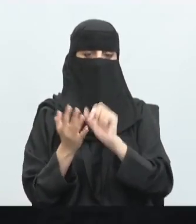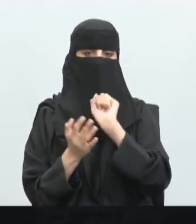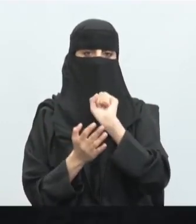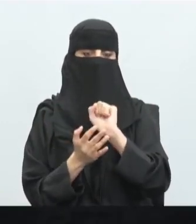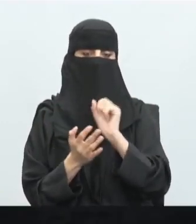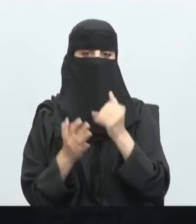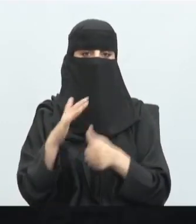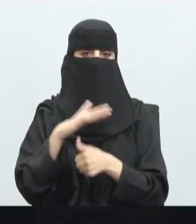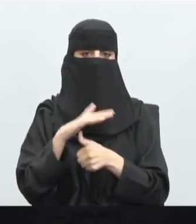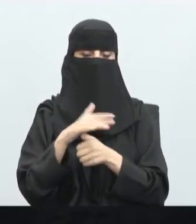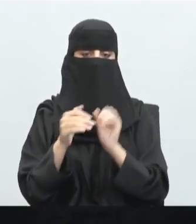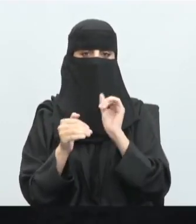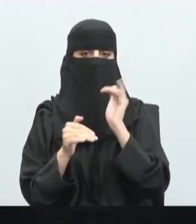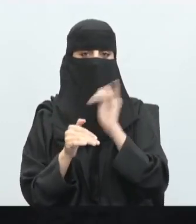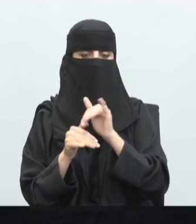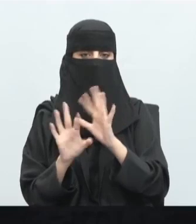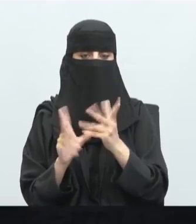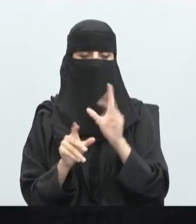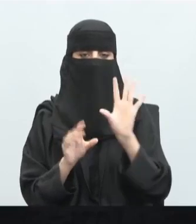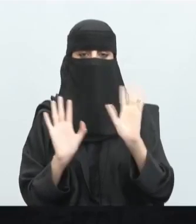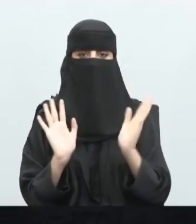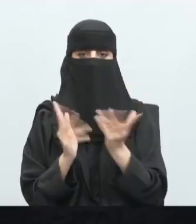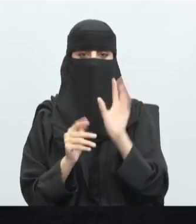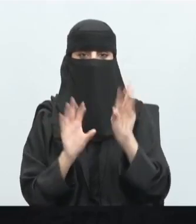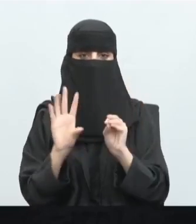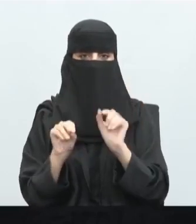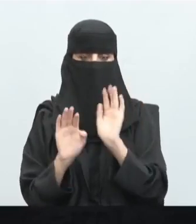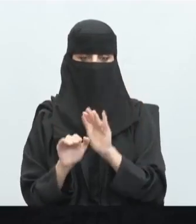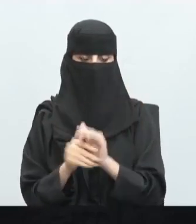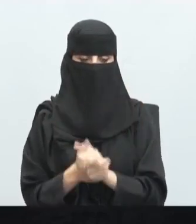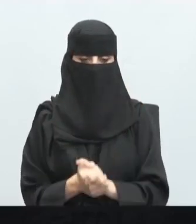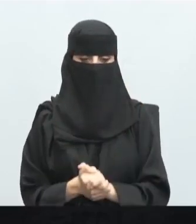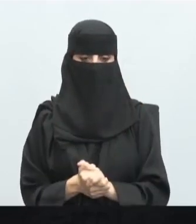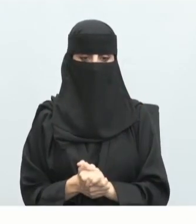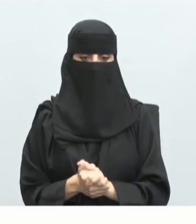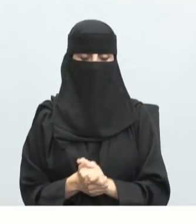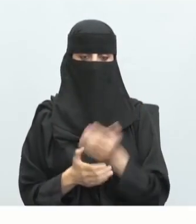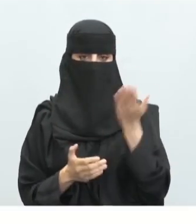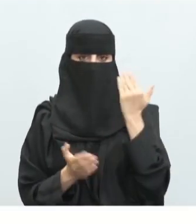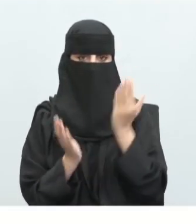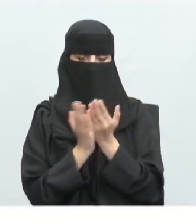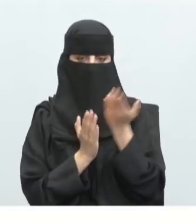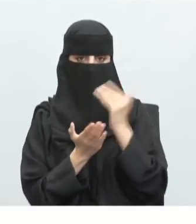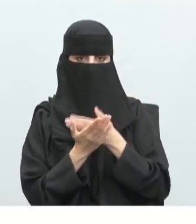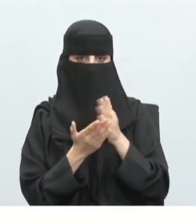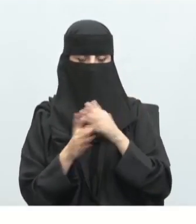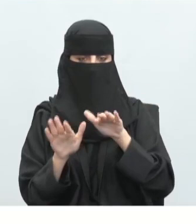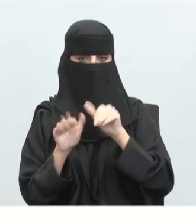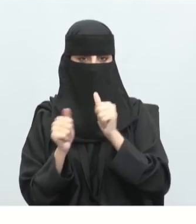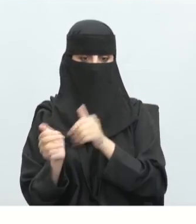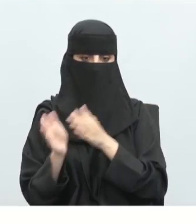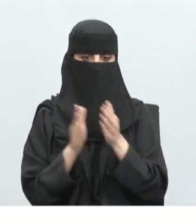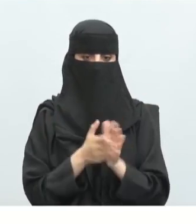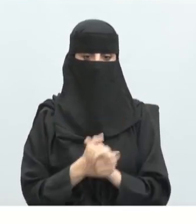التي يجب ان تكون متواجده في اي قصه لدينا تحدثنا عنها في درس سابق ا